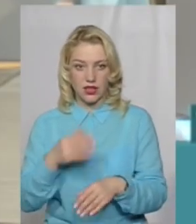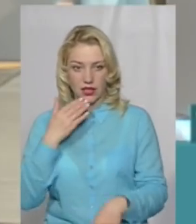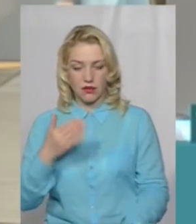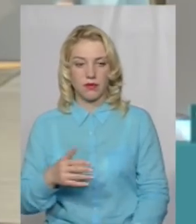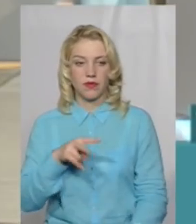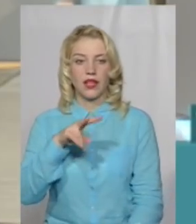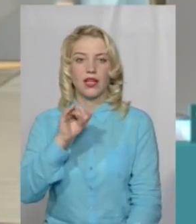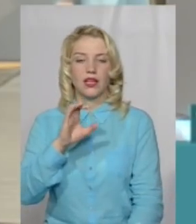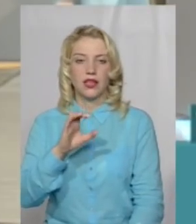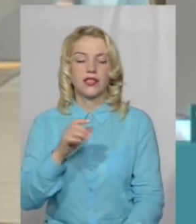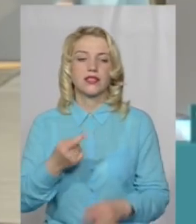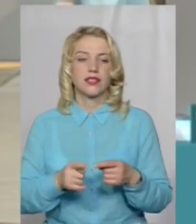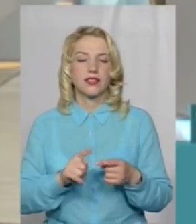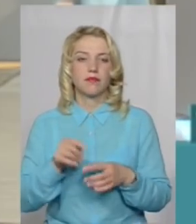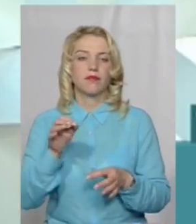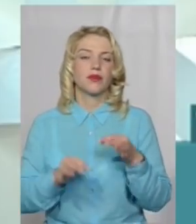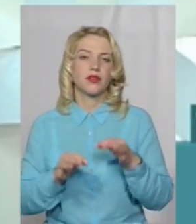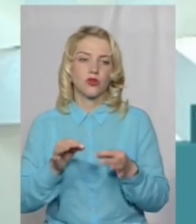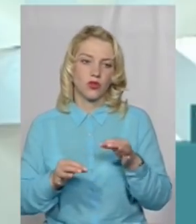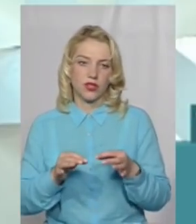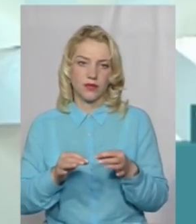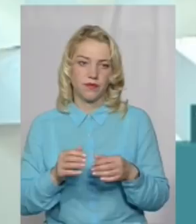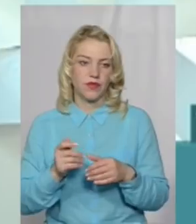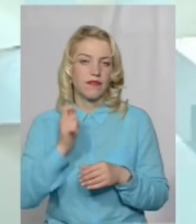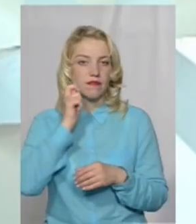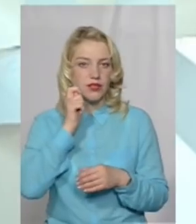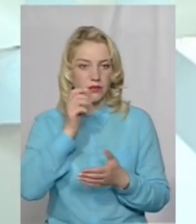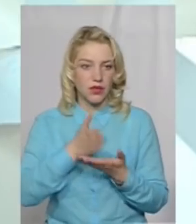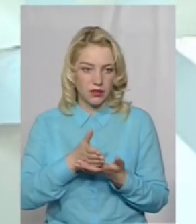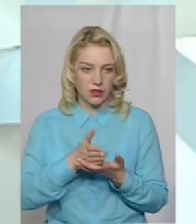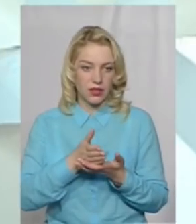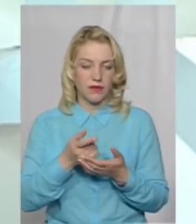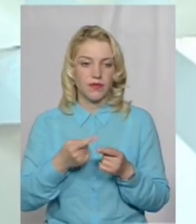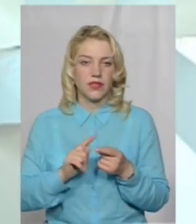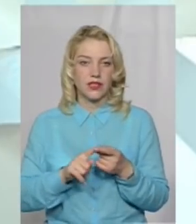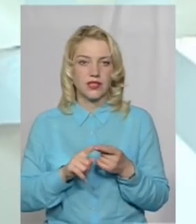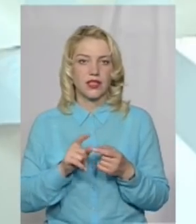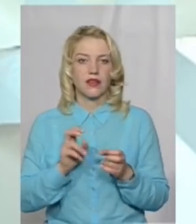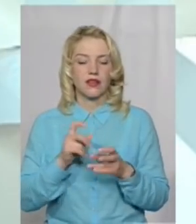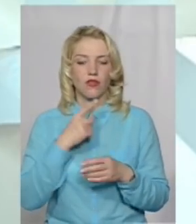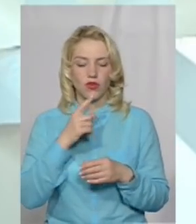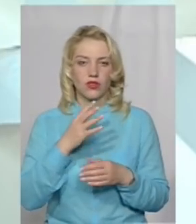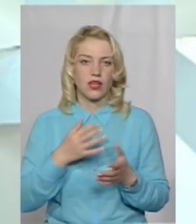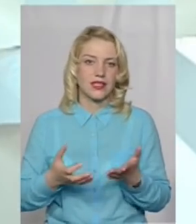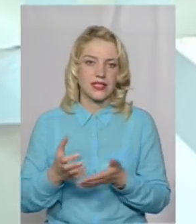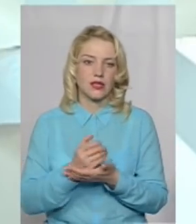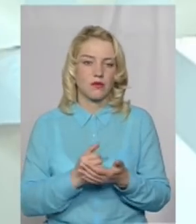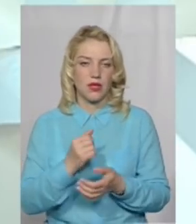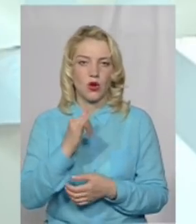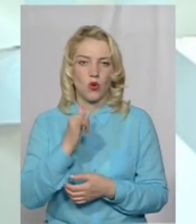так як і все живе в природі, має вік спілості. Це так званий наступає збір урожаю. Так? От, тому